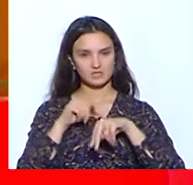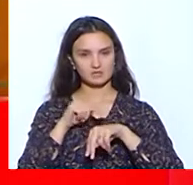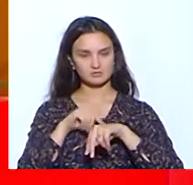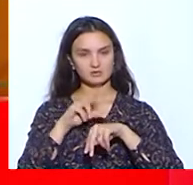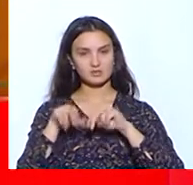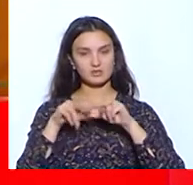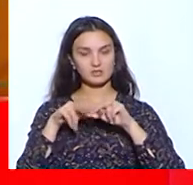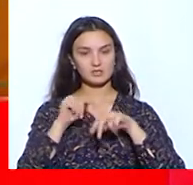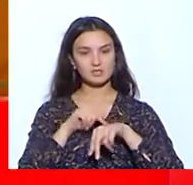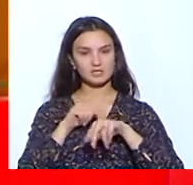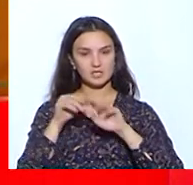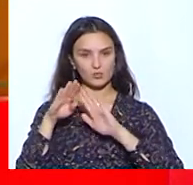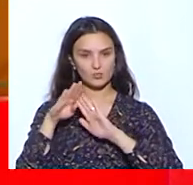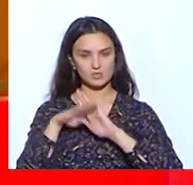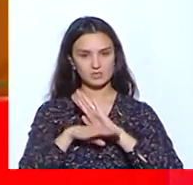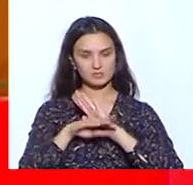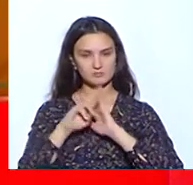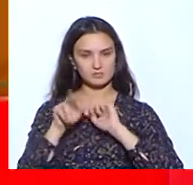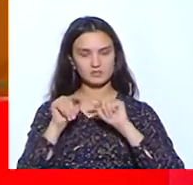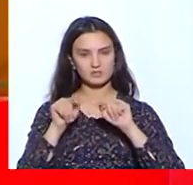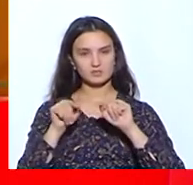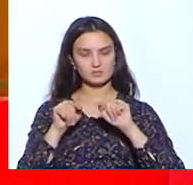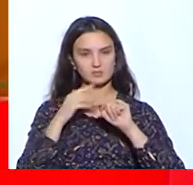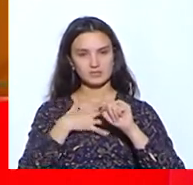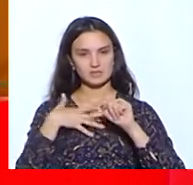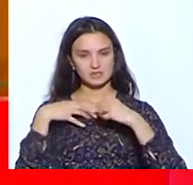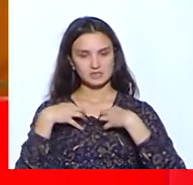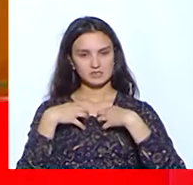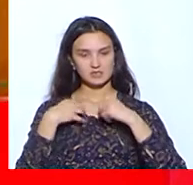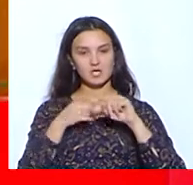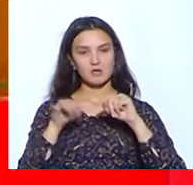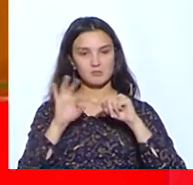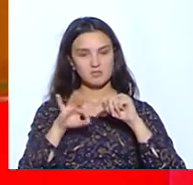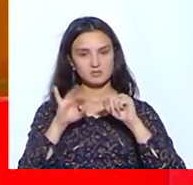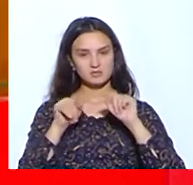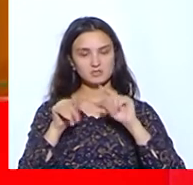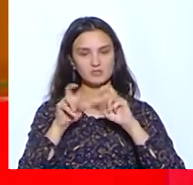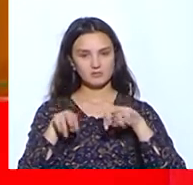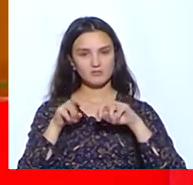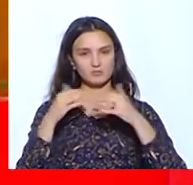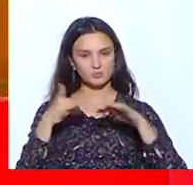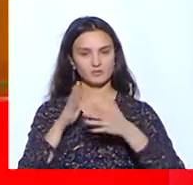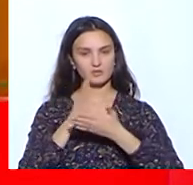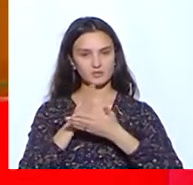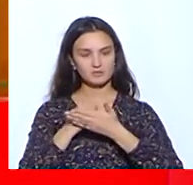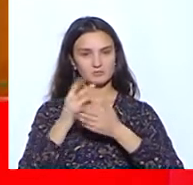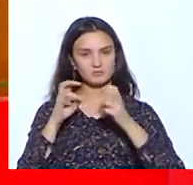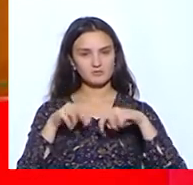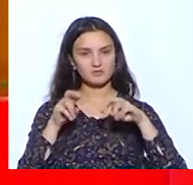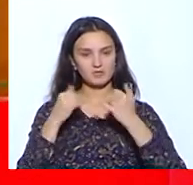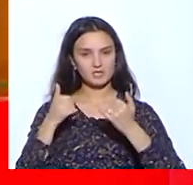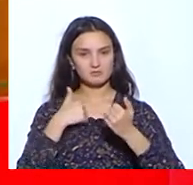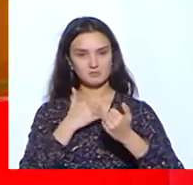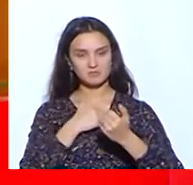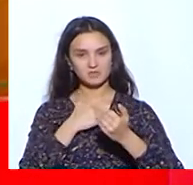და გუნებგანწყობის გაუარესებაც და ტენდენცია დეპრესიისაკენ. ამაზე კვლევები უკვე არსებობს, მაგრამ კვლევა, რომელიც ახლა